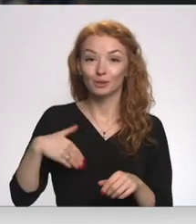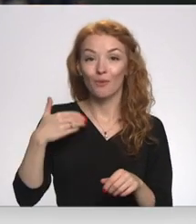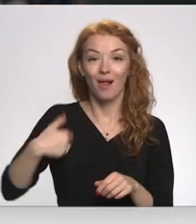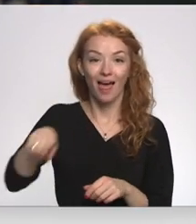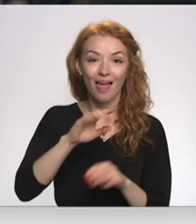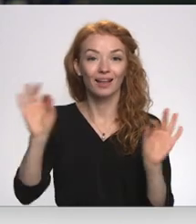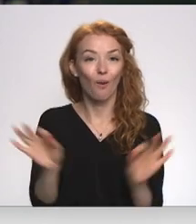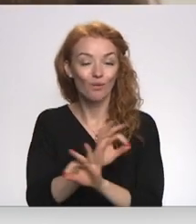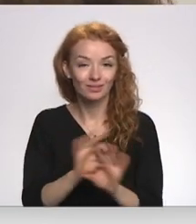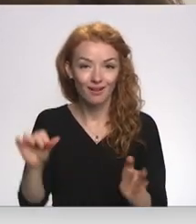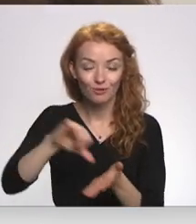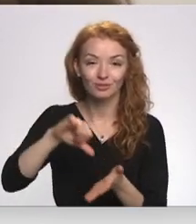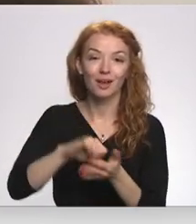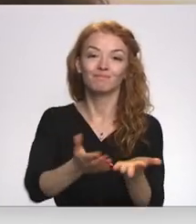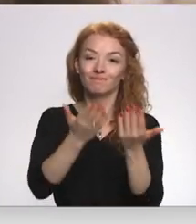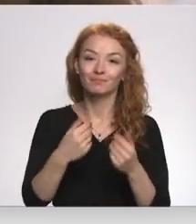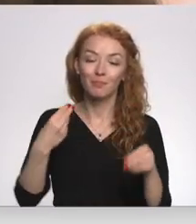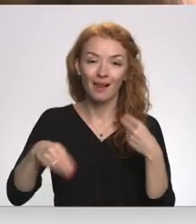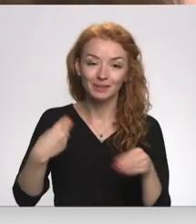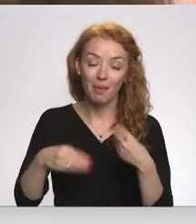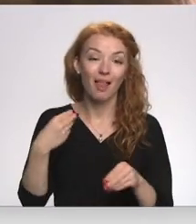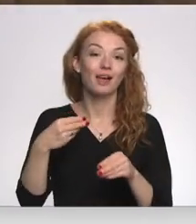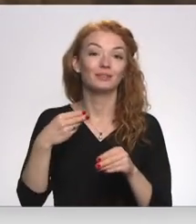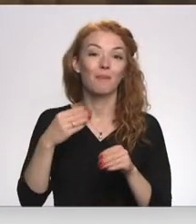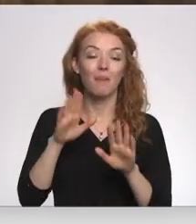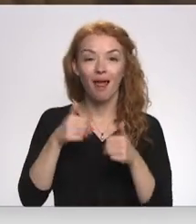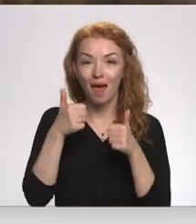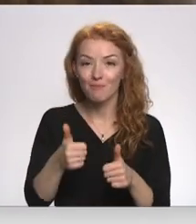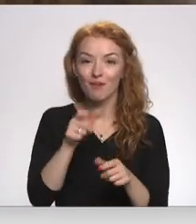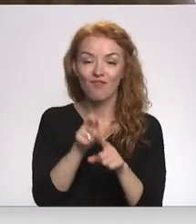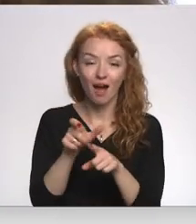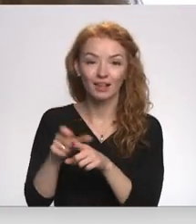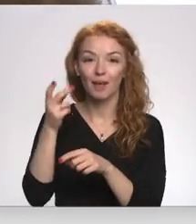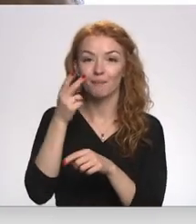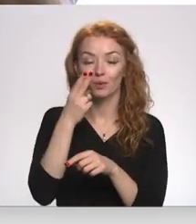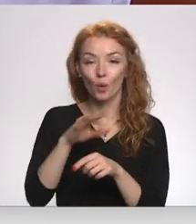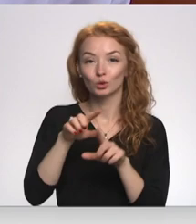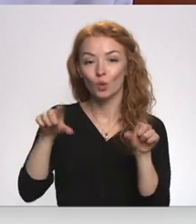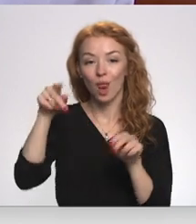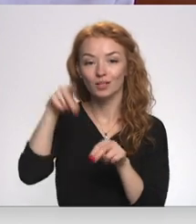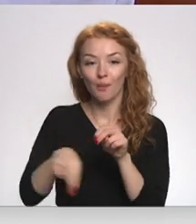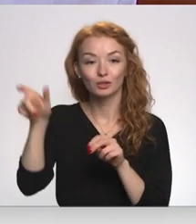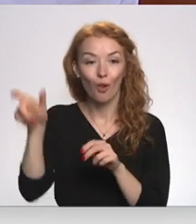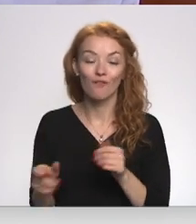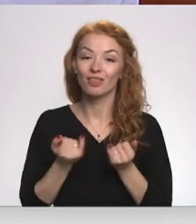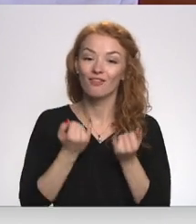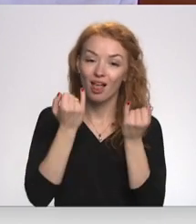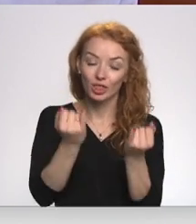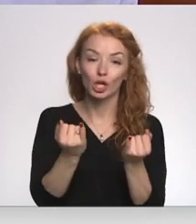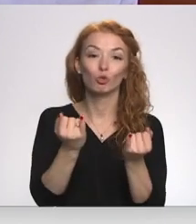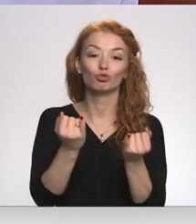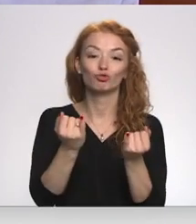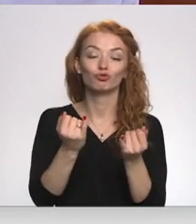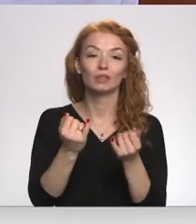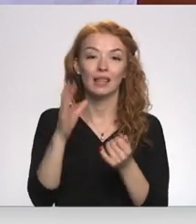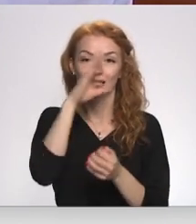sarīkoja koncertu, aicināja spēlēt spēles. Par labiem vārdiem, ko skolas absolventi Ritmai Veļķerei veltījuši